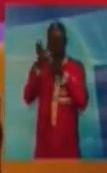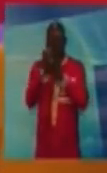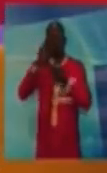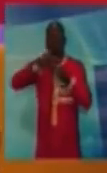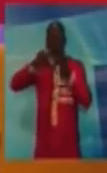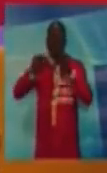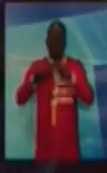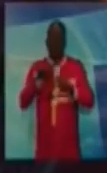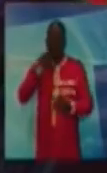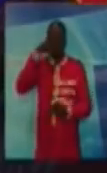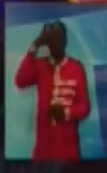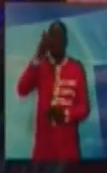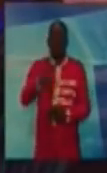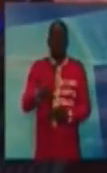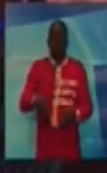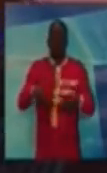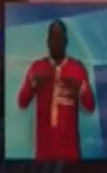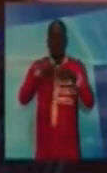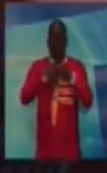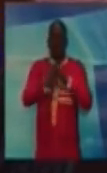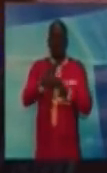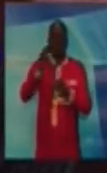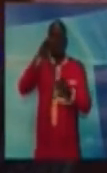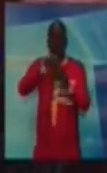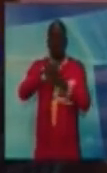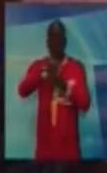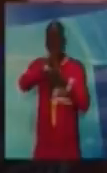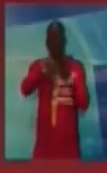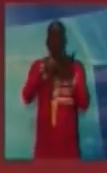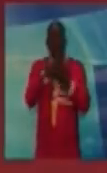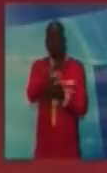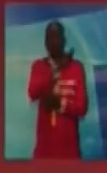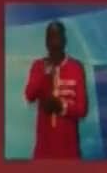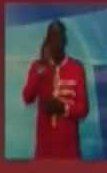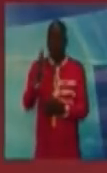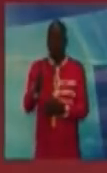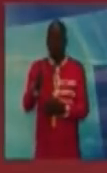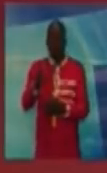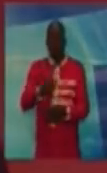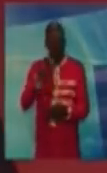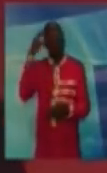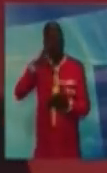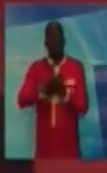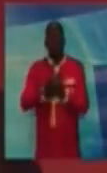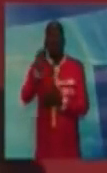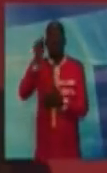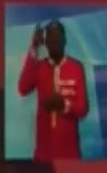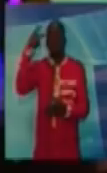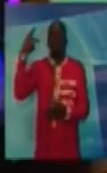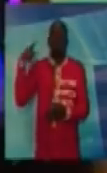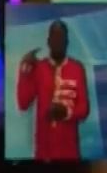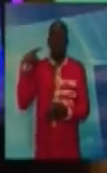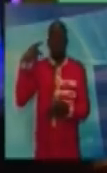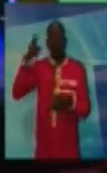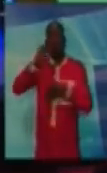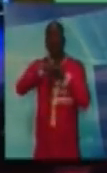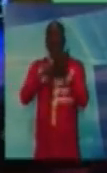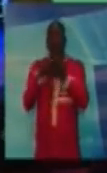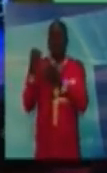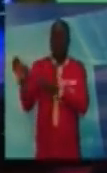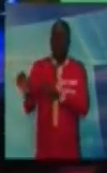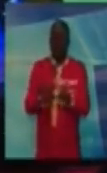numérique doit impérativement rentrer dans les mœurs des Burkinabés. Foi des parrains de cette édition qui se sont tous